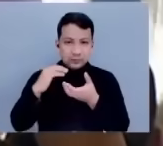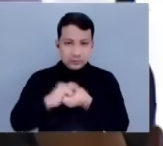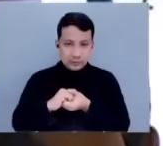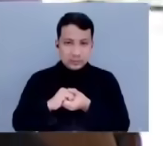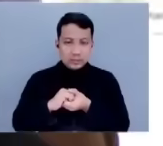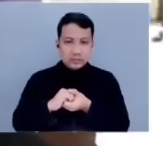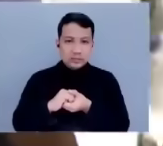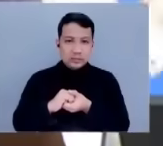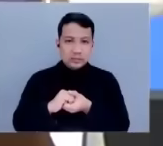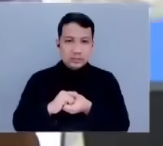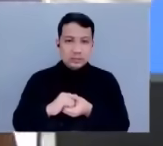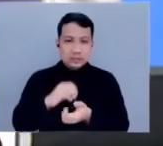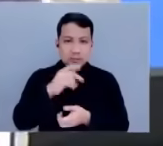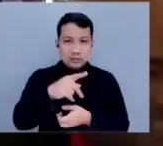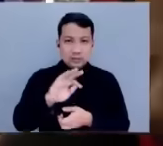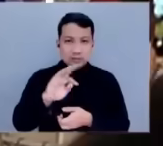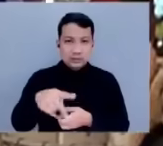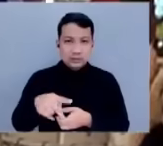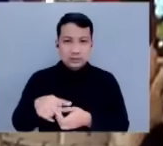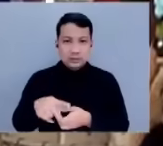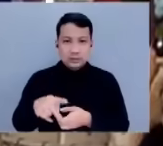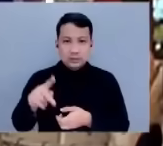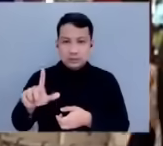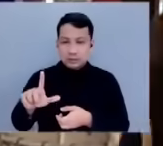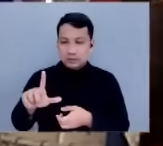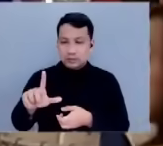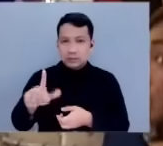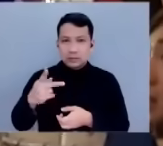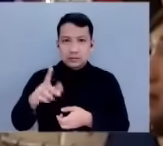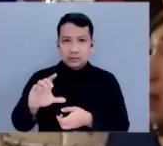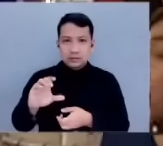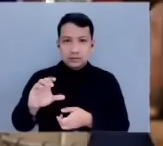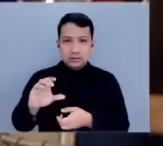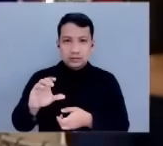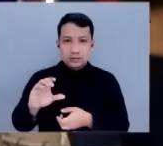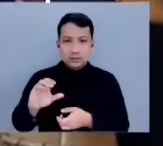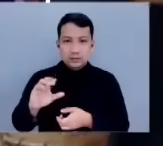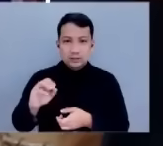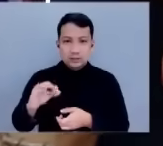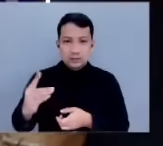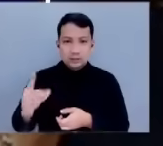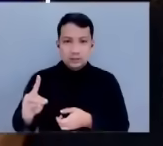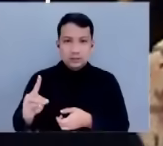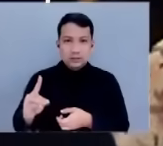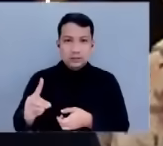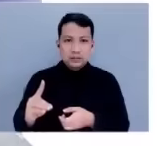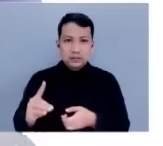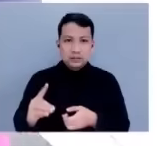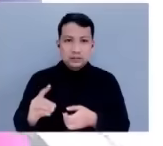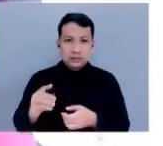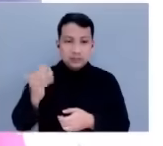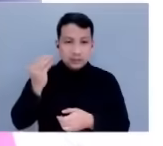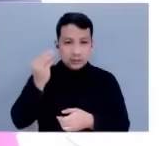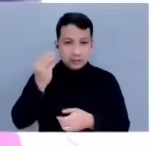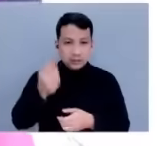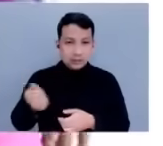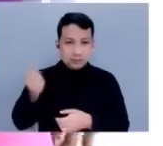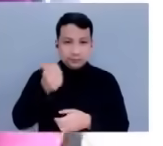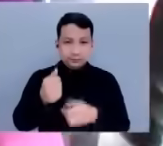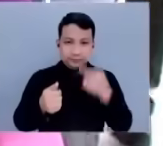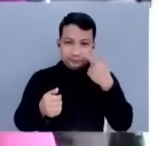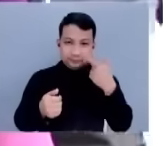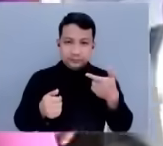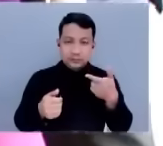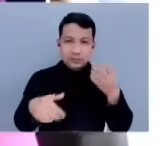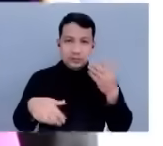ni Marcos sa lakas CMD ni na dating Pangulong Gloria Macapagal Arroyo at House Speaker Martin Romualdez. Si Arroyo ang naging daan sa pagbuo